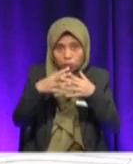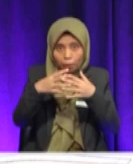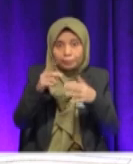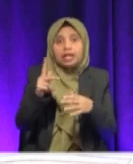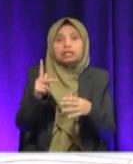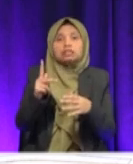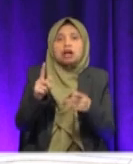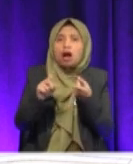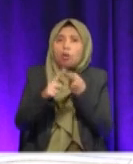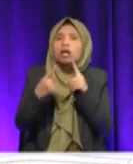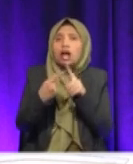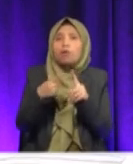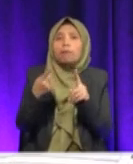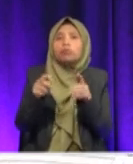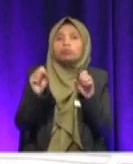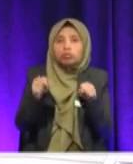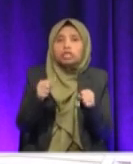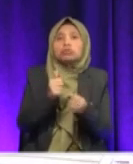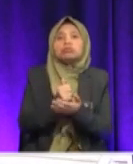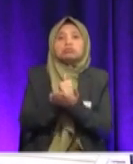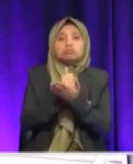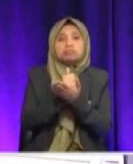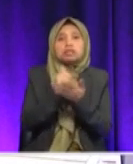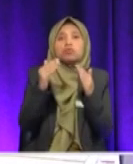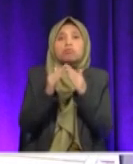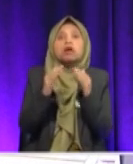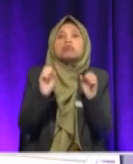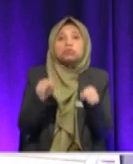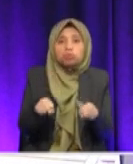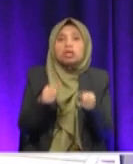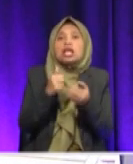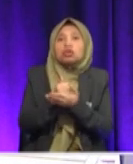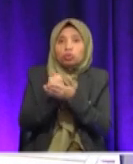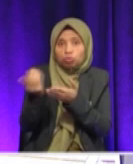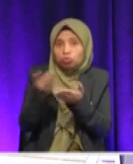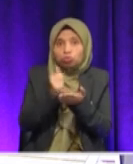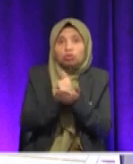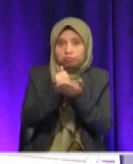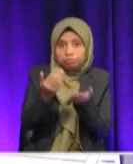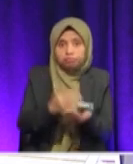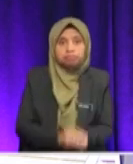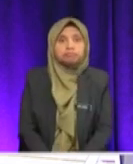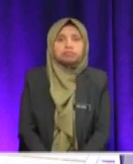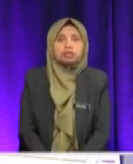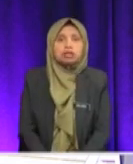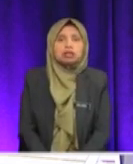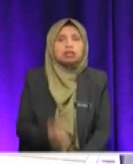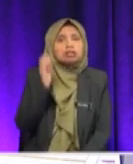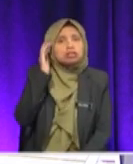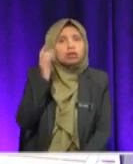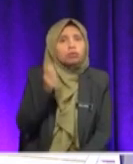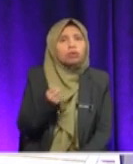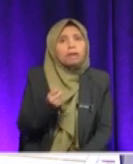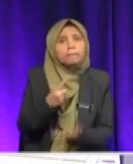akan saya di rumah bule sama-sama bantu saya ke chegou ah Coba tengok nih macam beshipo aja sih